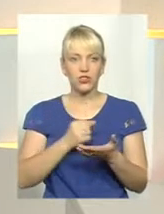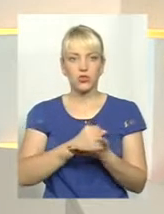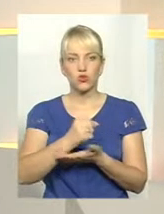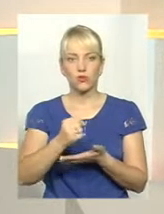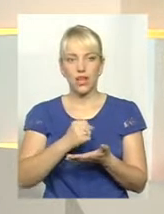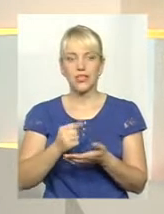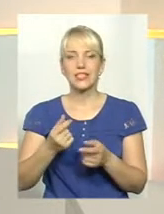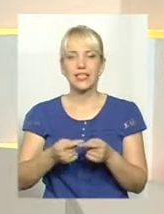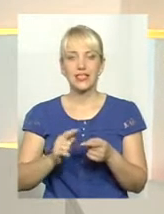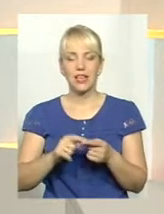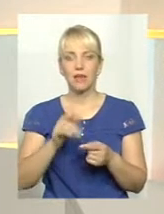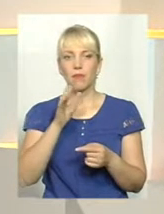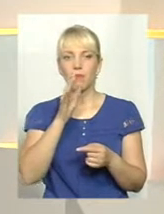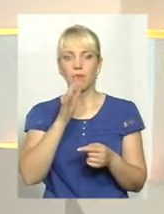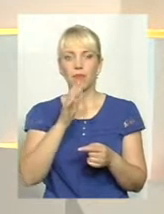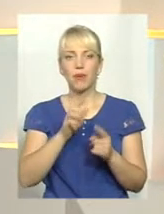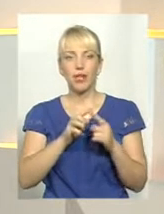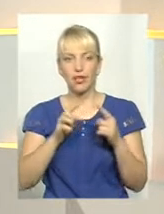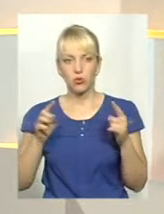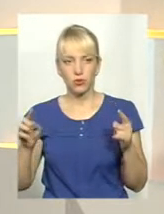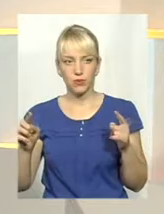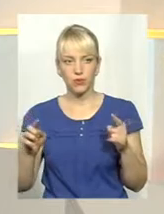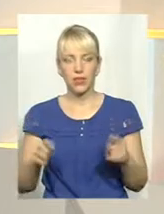буде у Хмельницької області.